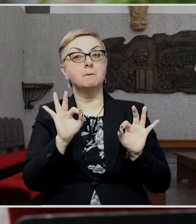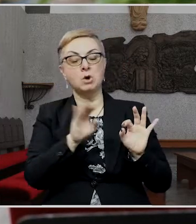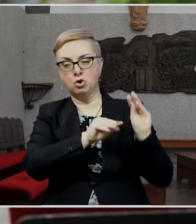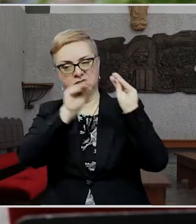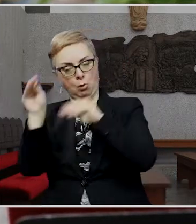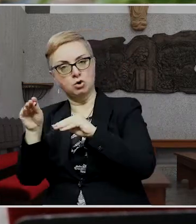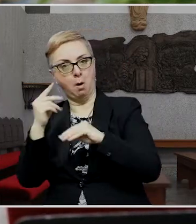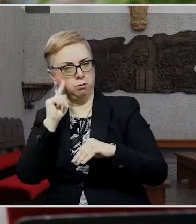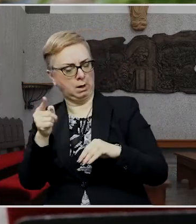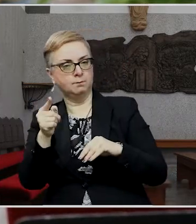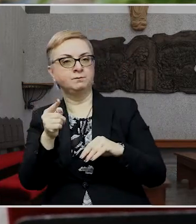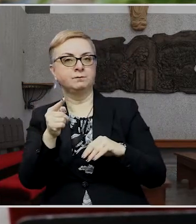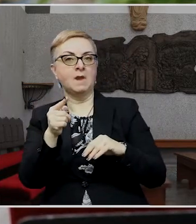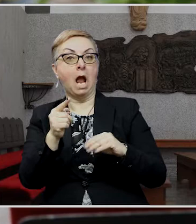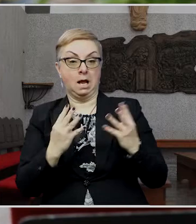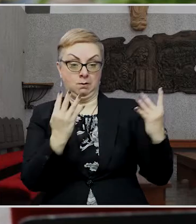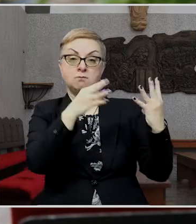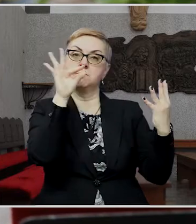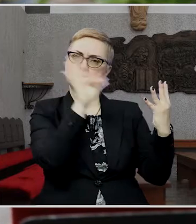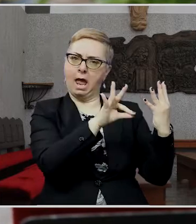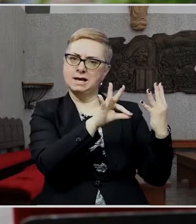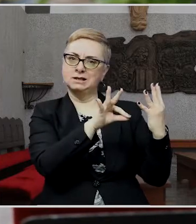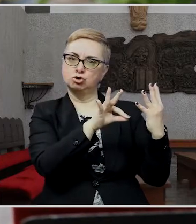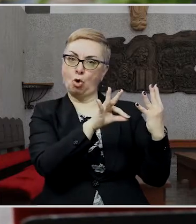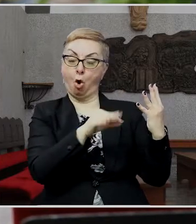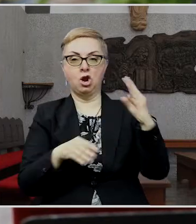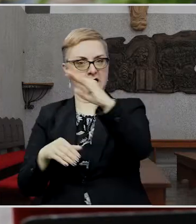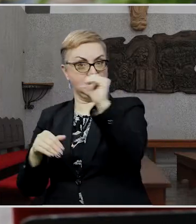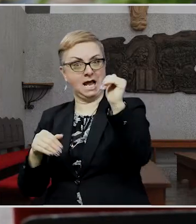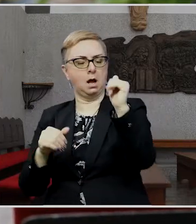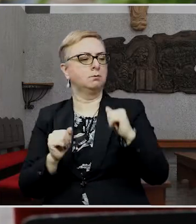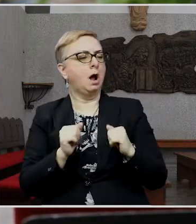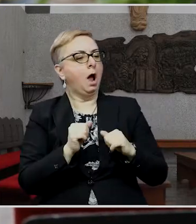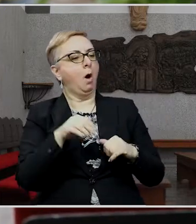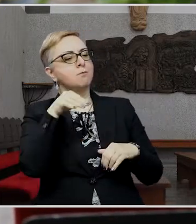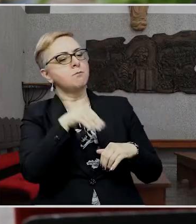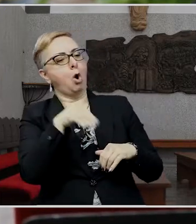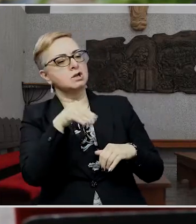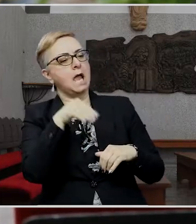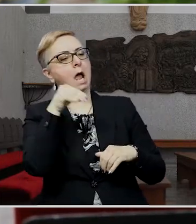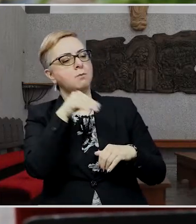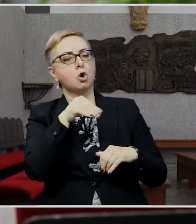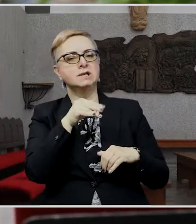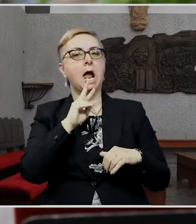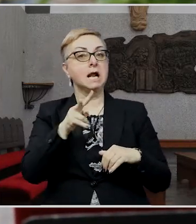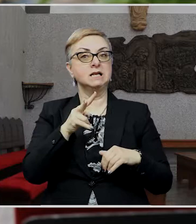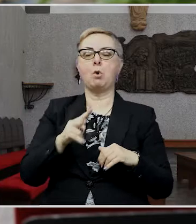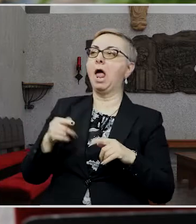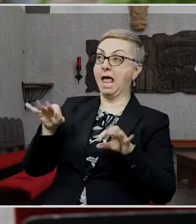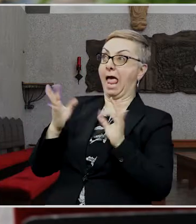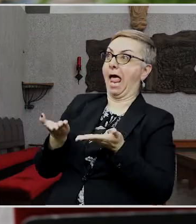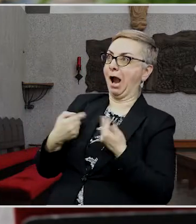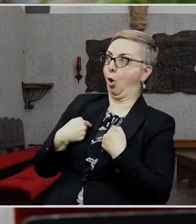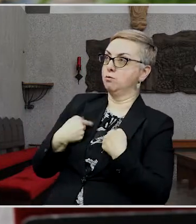osservare e lo chiamò dal mezzo del rovetto mosè mosè rispose ecco mi